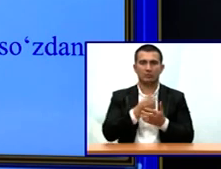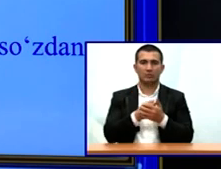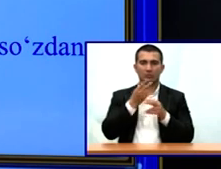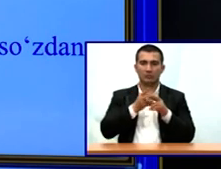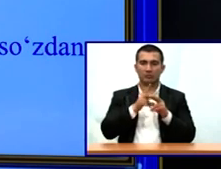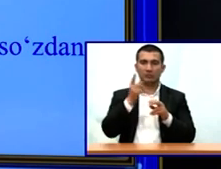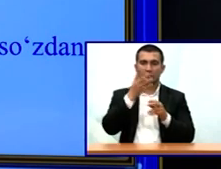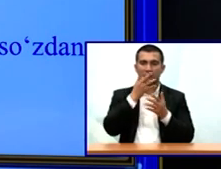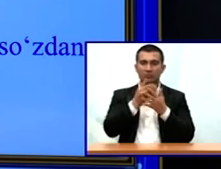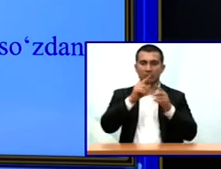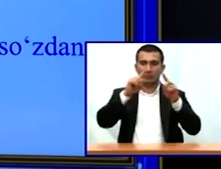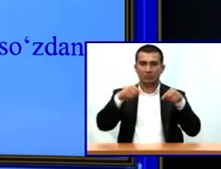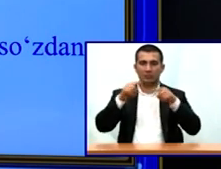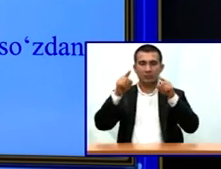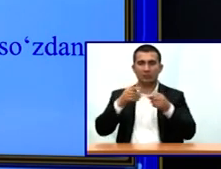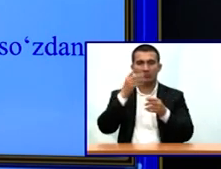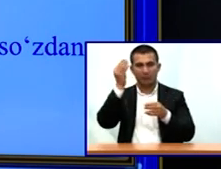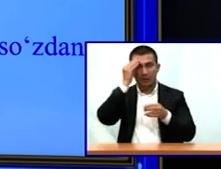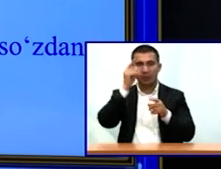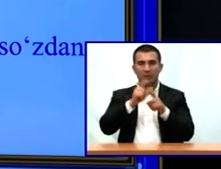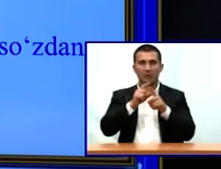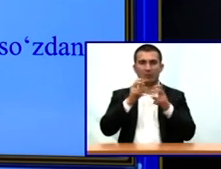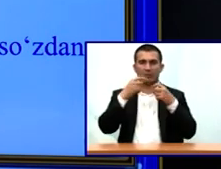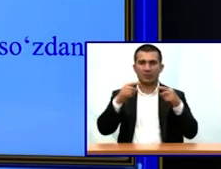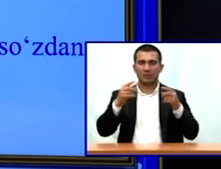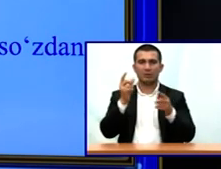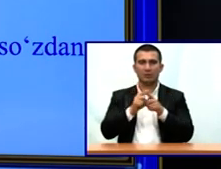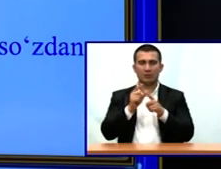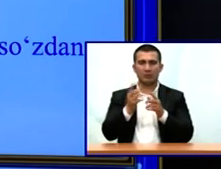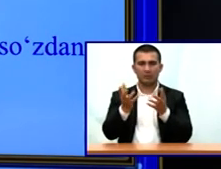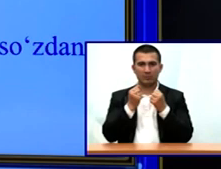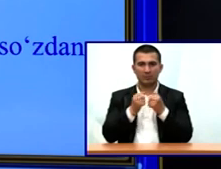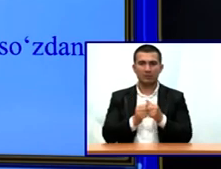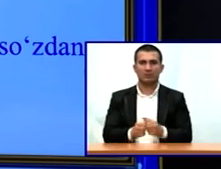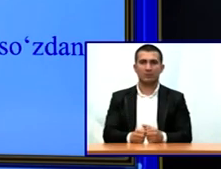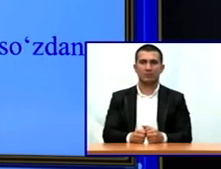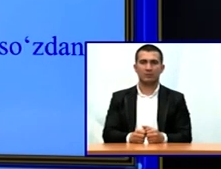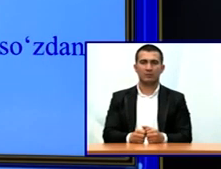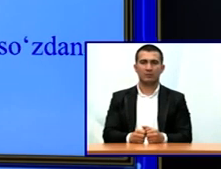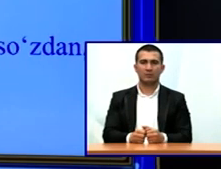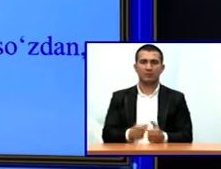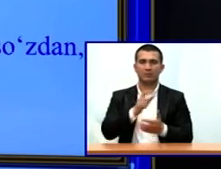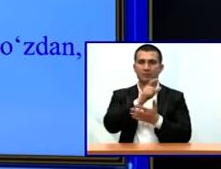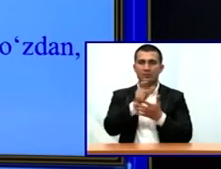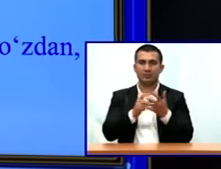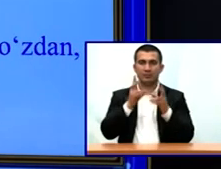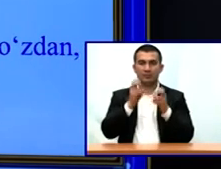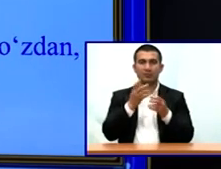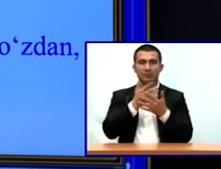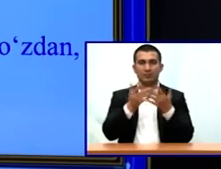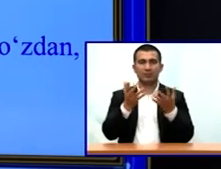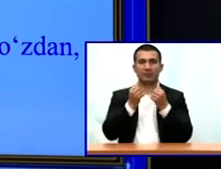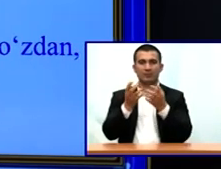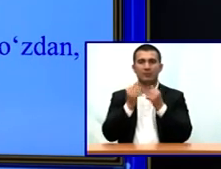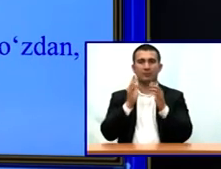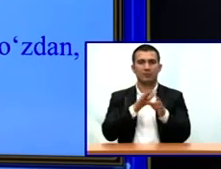qavs ichida keltirilgan ma'nodosh so'zlardan mosini qo'yib, she'rimizni to'liq holatga